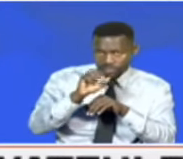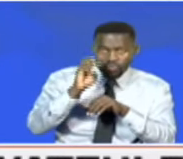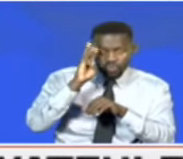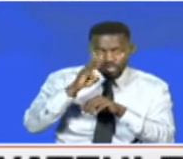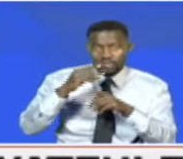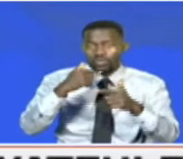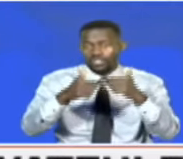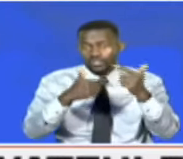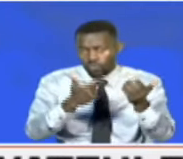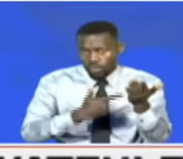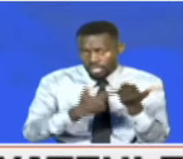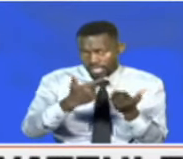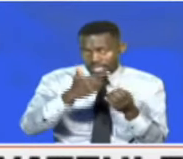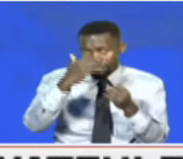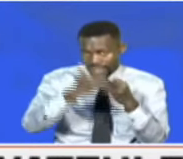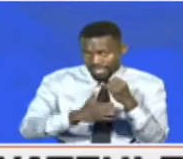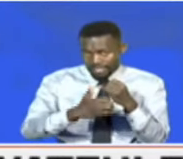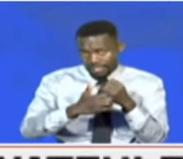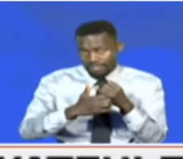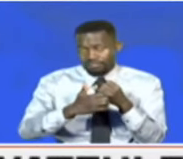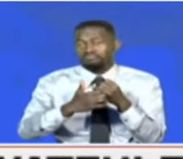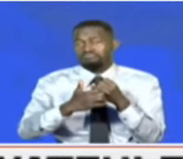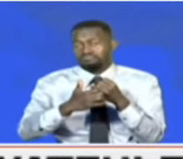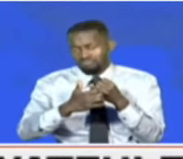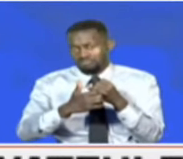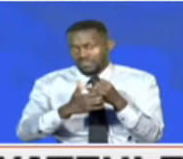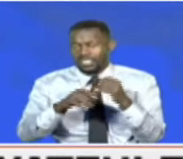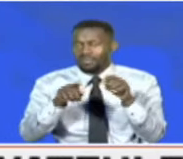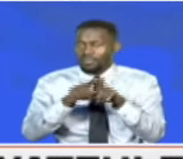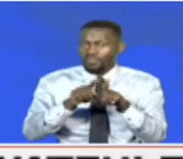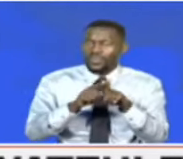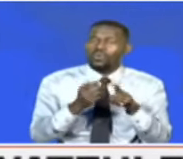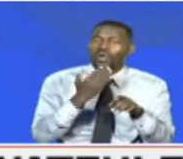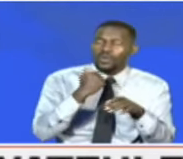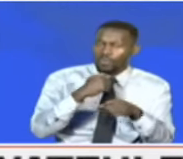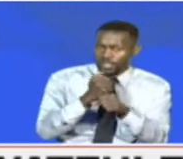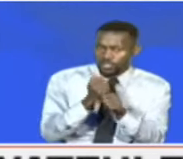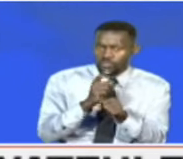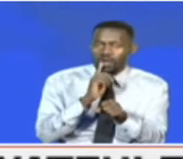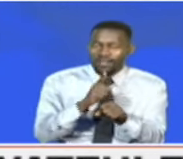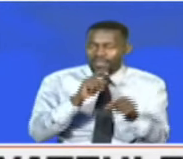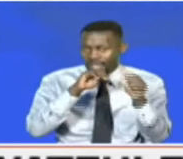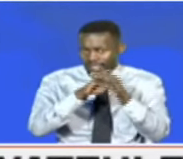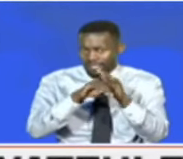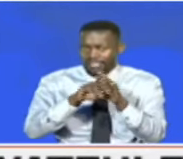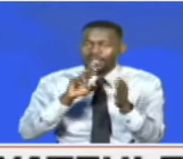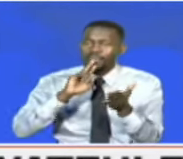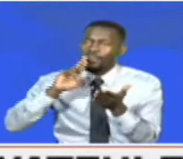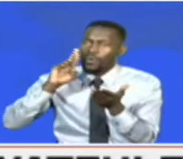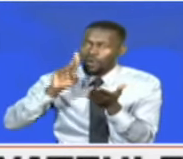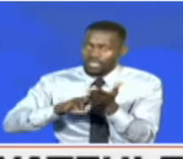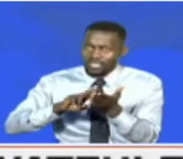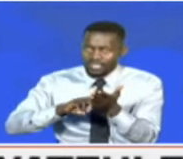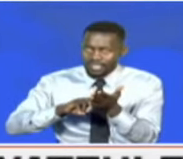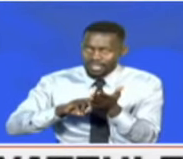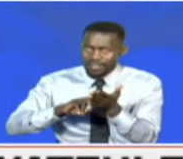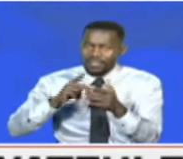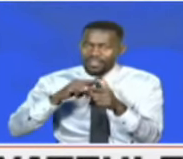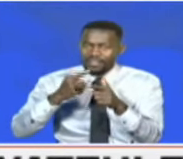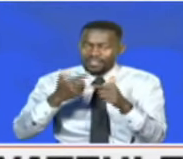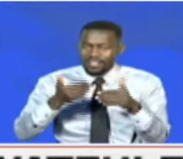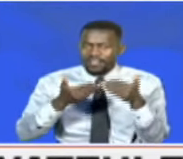wikendi. Wanakamati wa kamati ya uteuzi wakisaka kuhakikisha kuwa wamepata ripoti watakayowasilisha kwenye bunge la